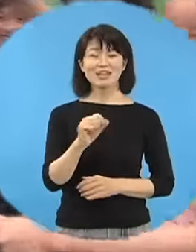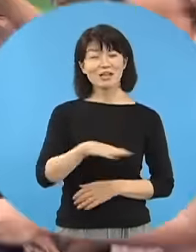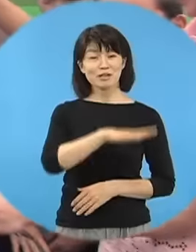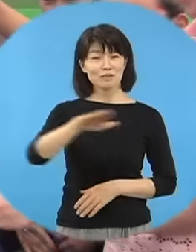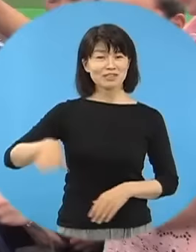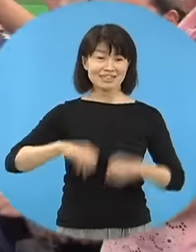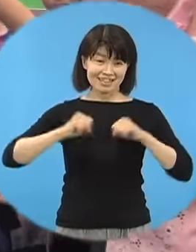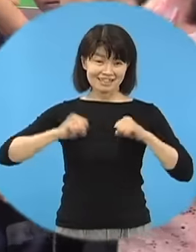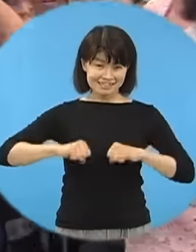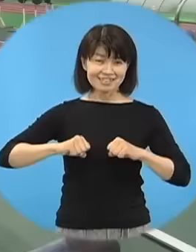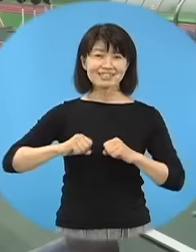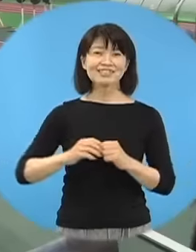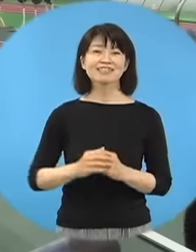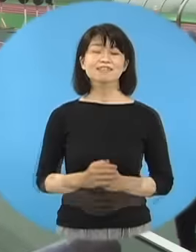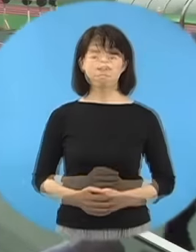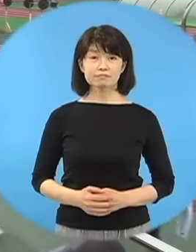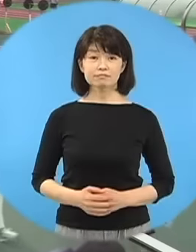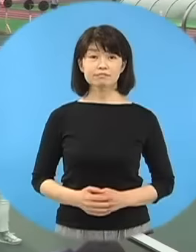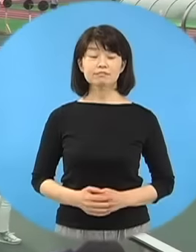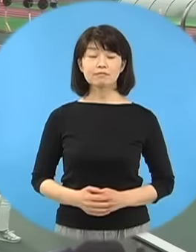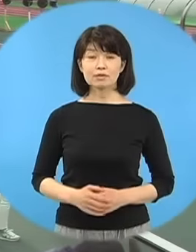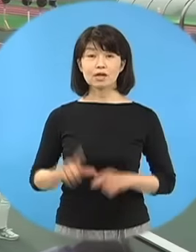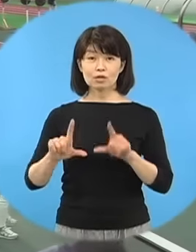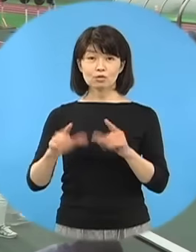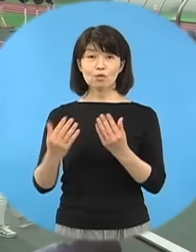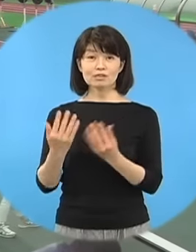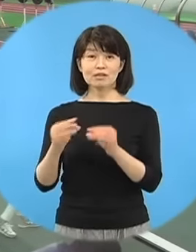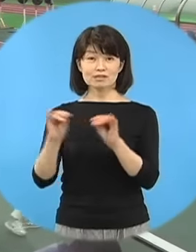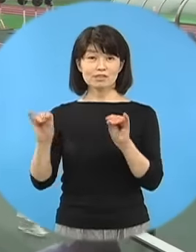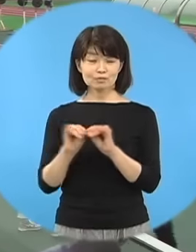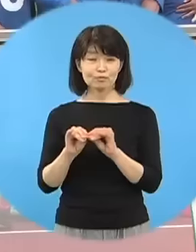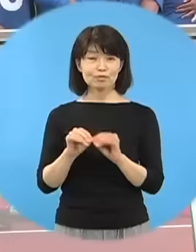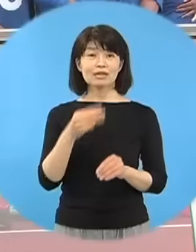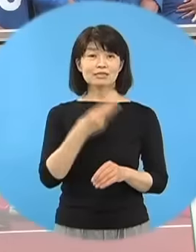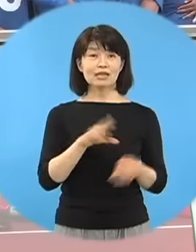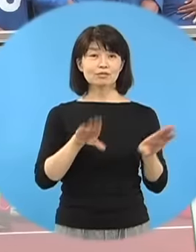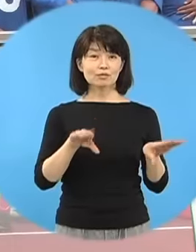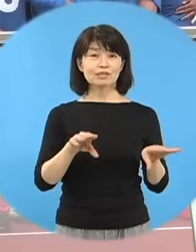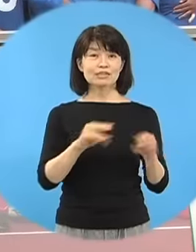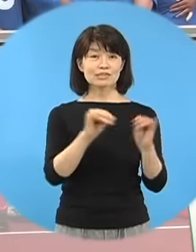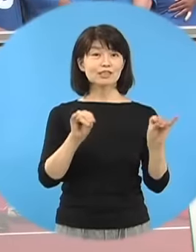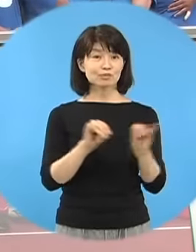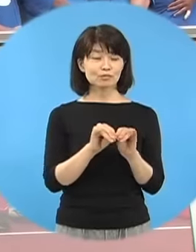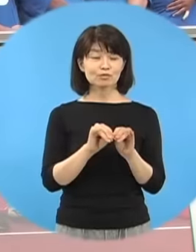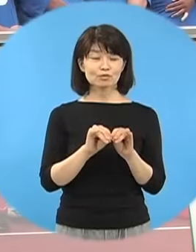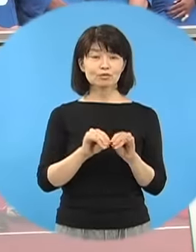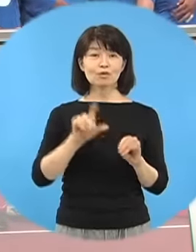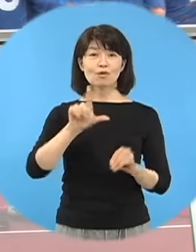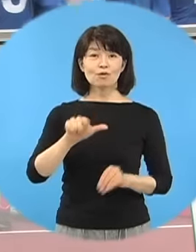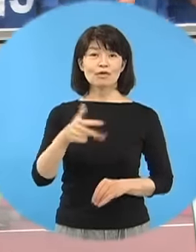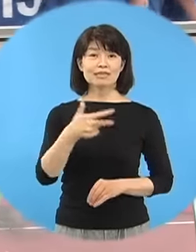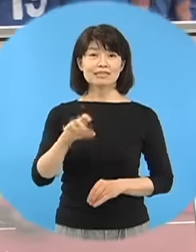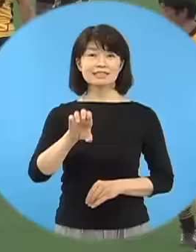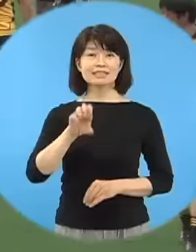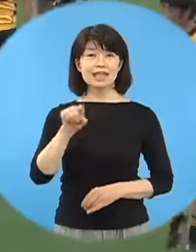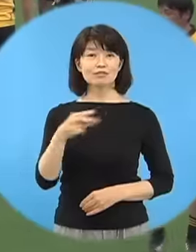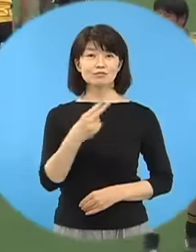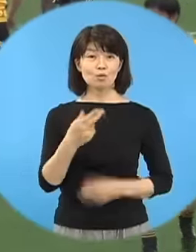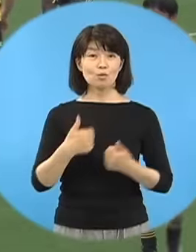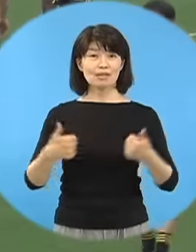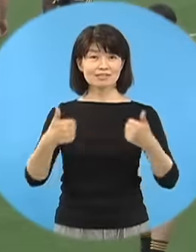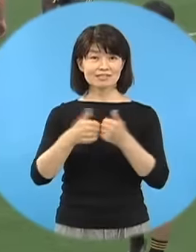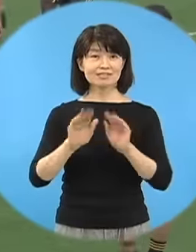元気いっぱいサントリーサンゴリアス東芝ブレイブルーパスのOBの皆さんによるレジェンドマッチが